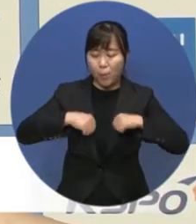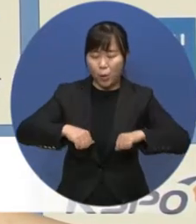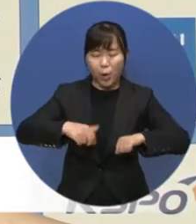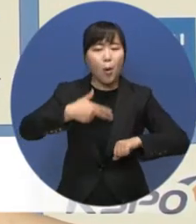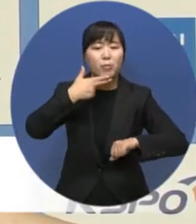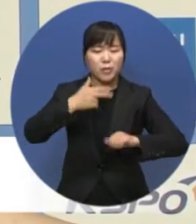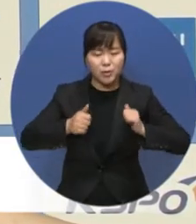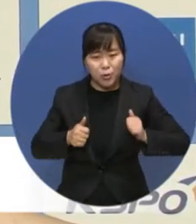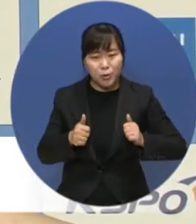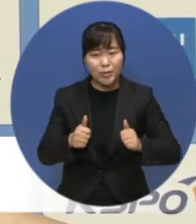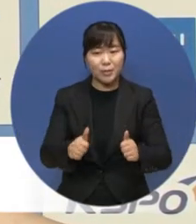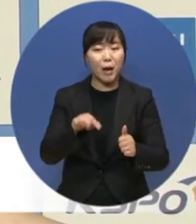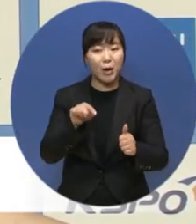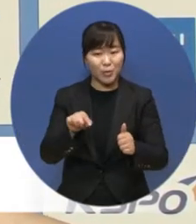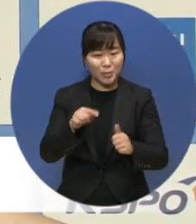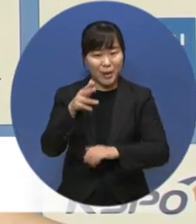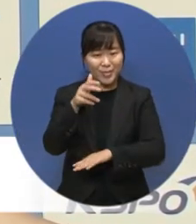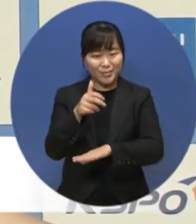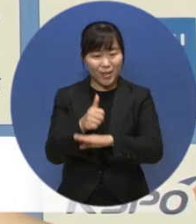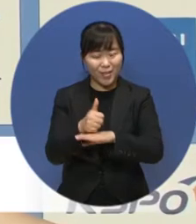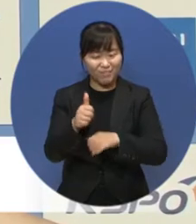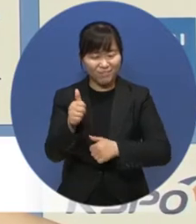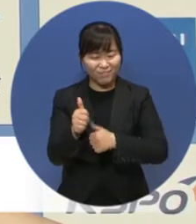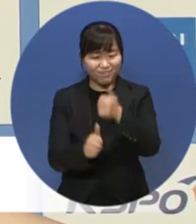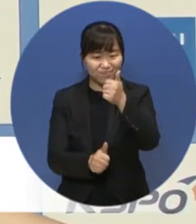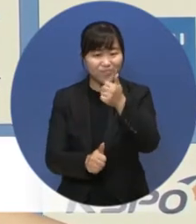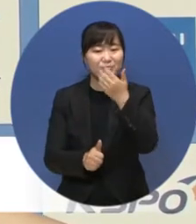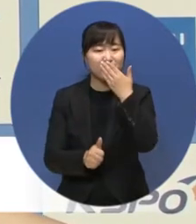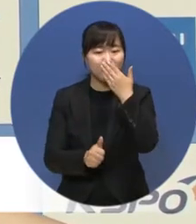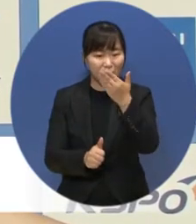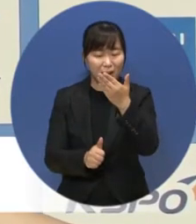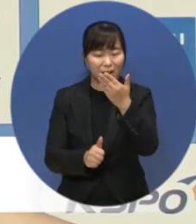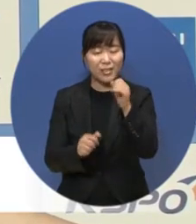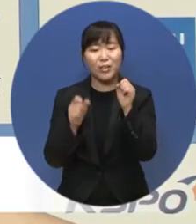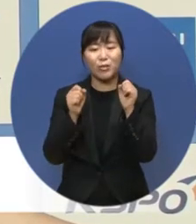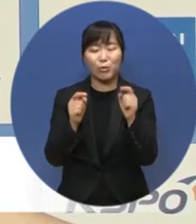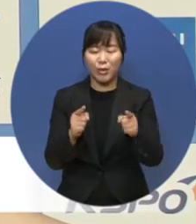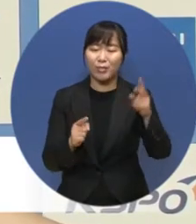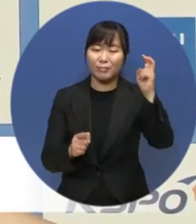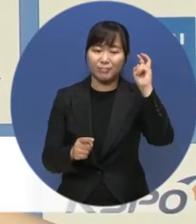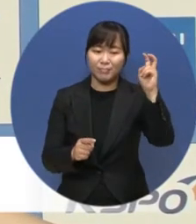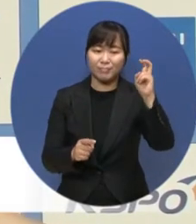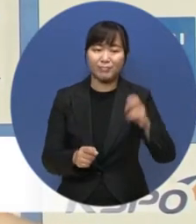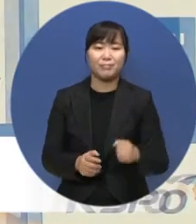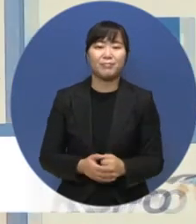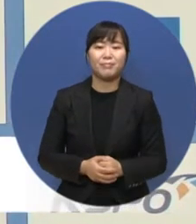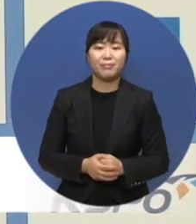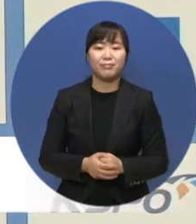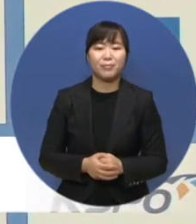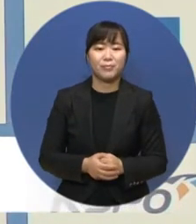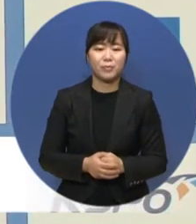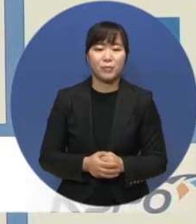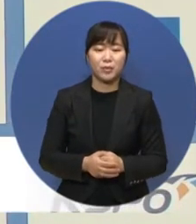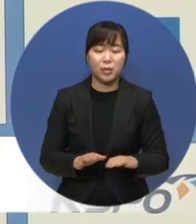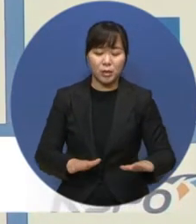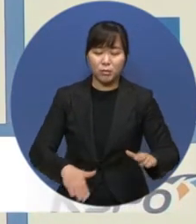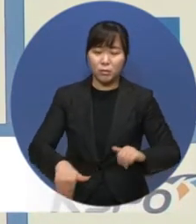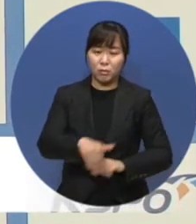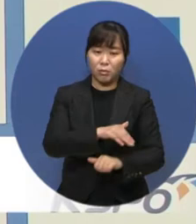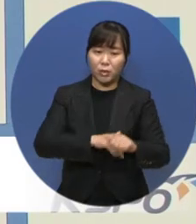않고 열심히 한 게 그래도 마지막에 좀 이렇게 엎을 수 있는 그런 기회가 왔던 것 같아요.